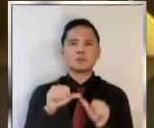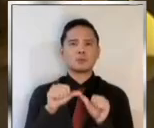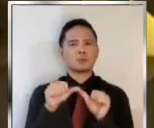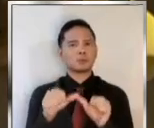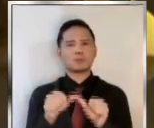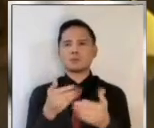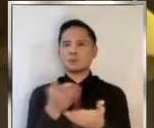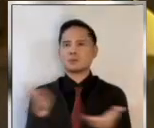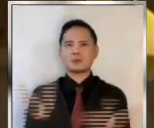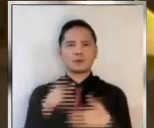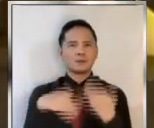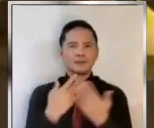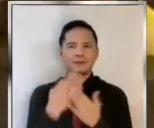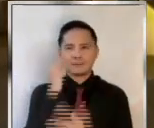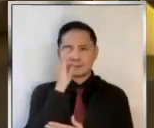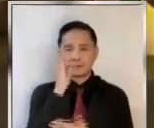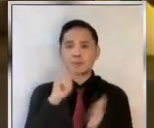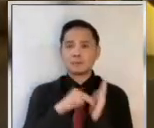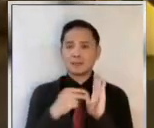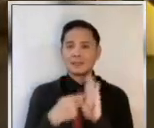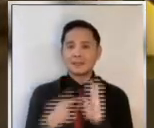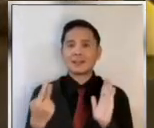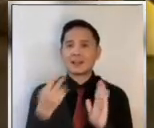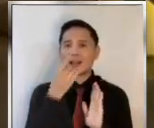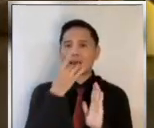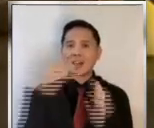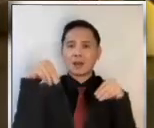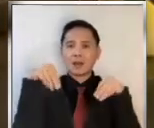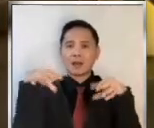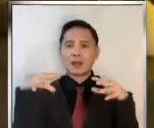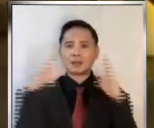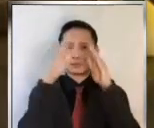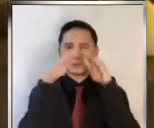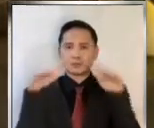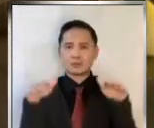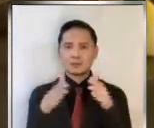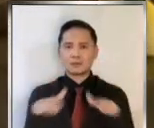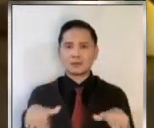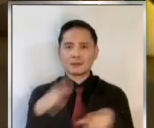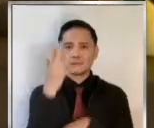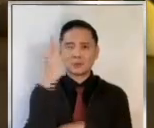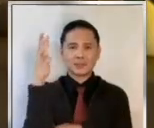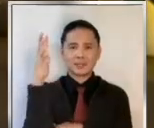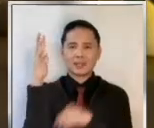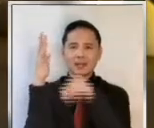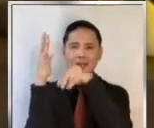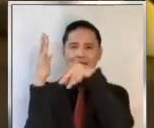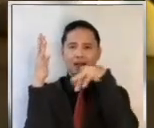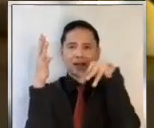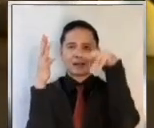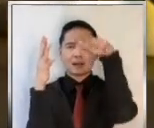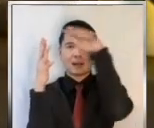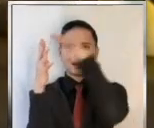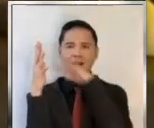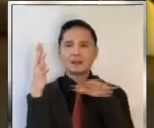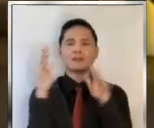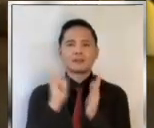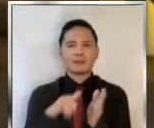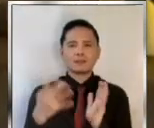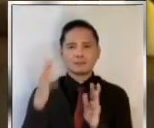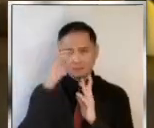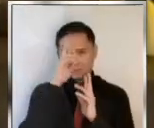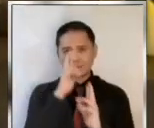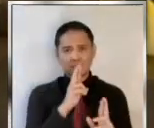sa pagpapailaw ng giant Christmas tree ngayong gabi dito sa Baliuag, Bulacan, na isa ring pagpupugay sa magigiting nating mga